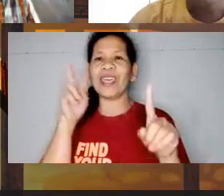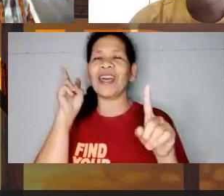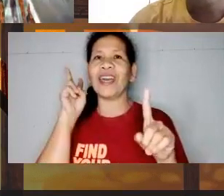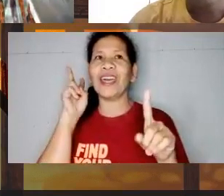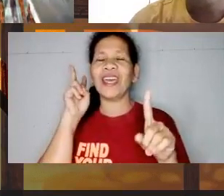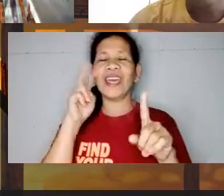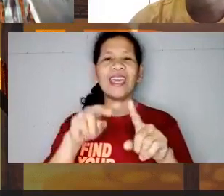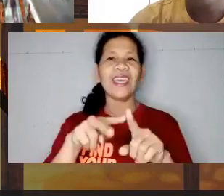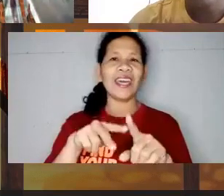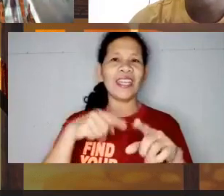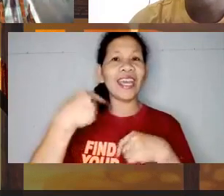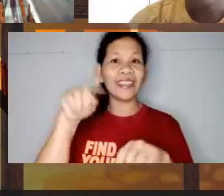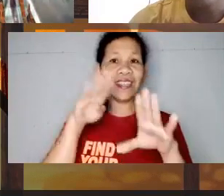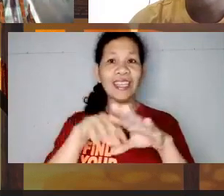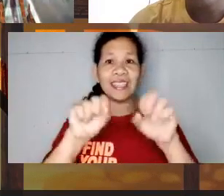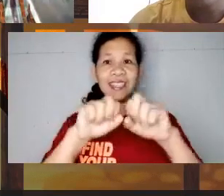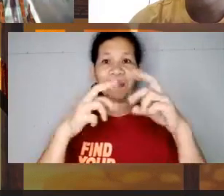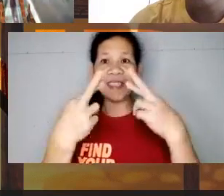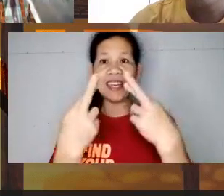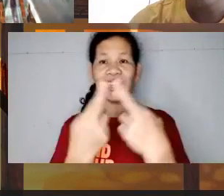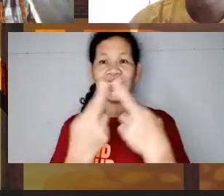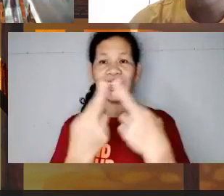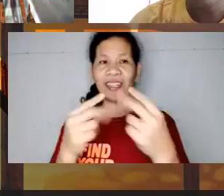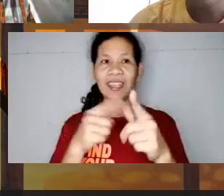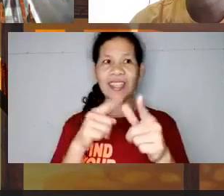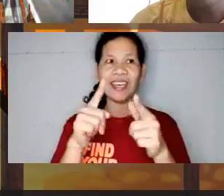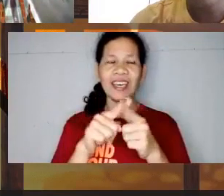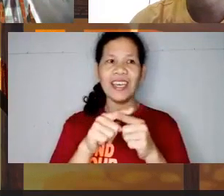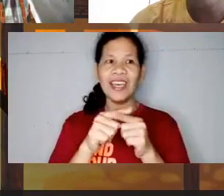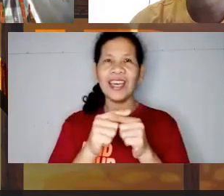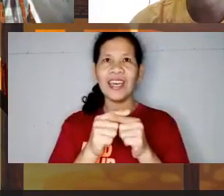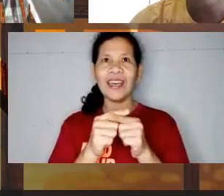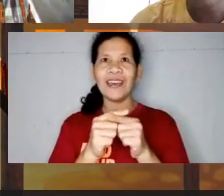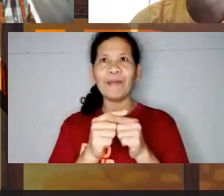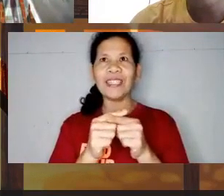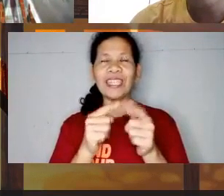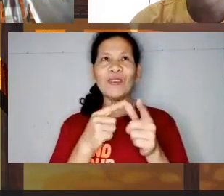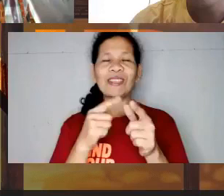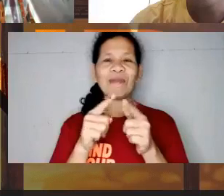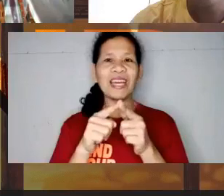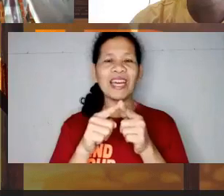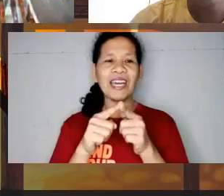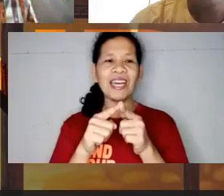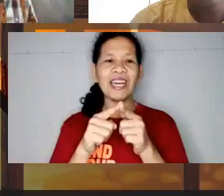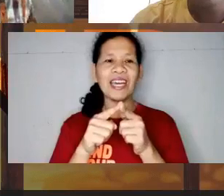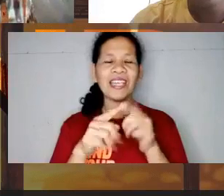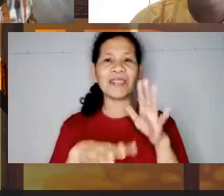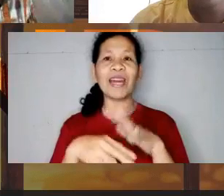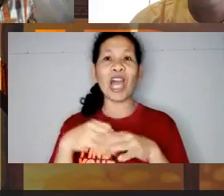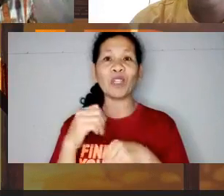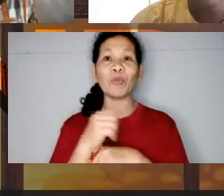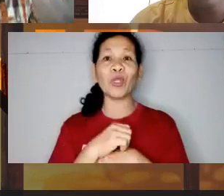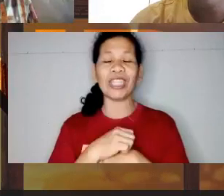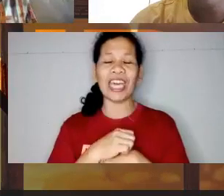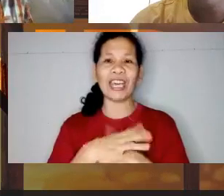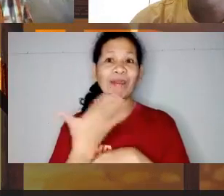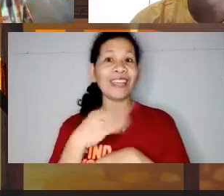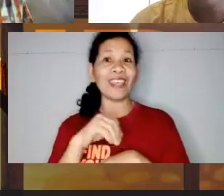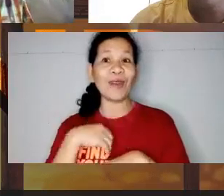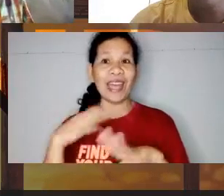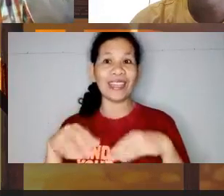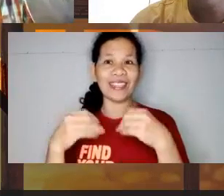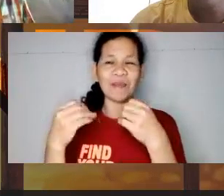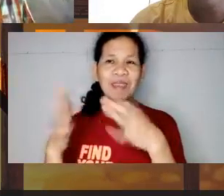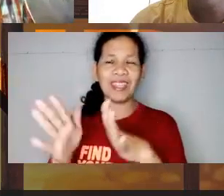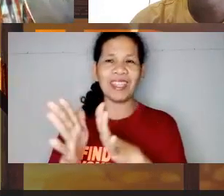ako ay nag-attend ng isang seminar and then pagdating doon sa mga output na